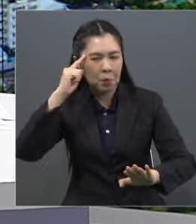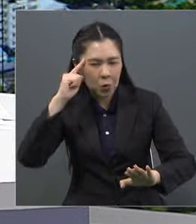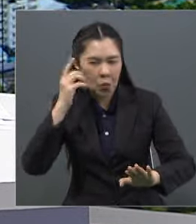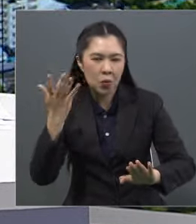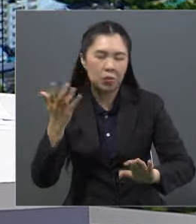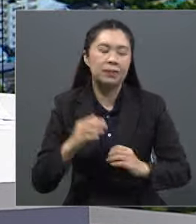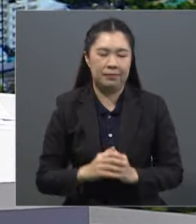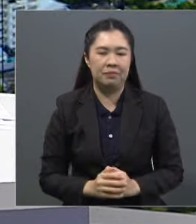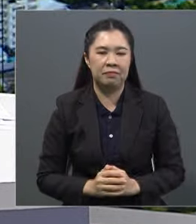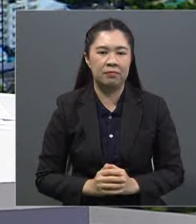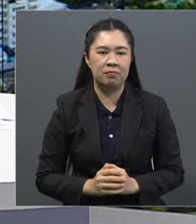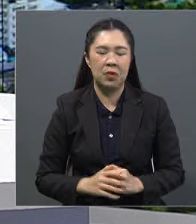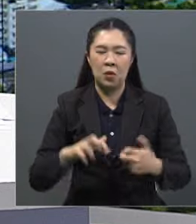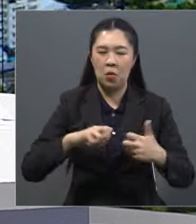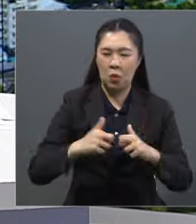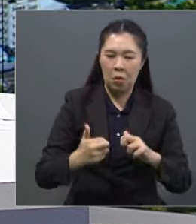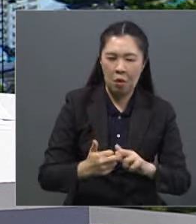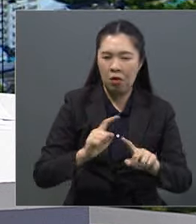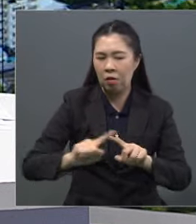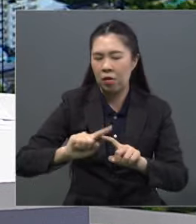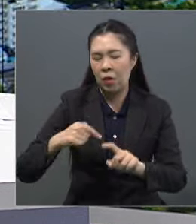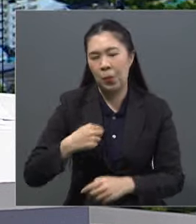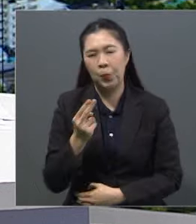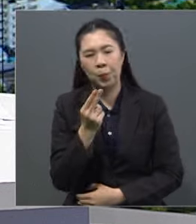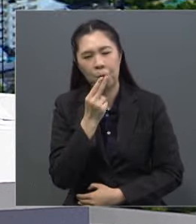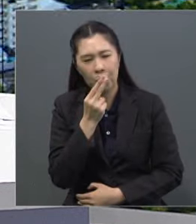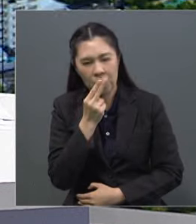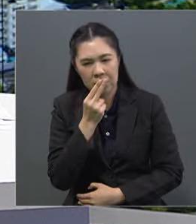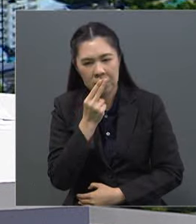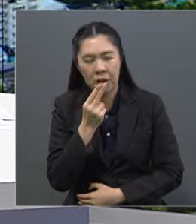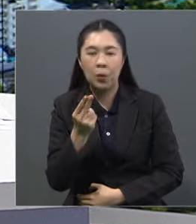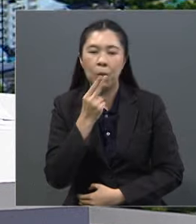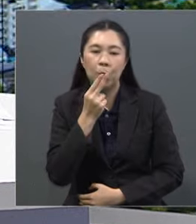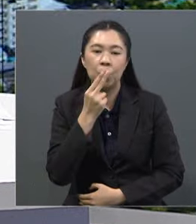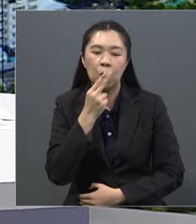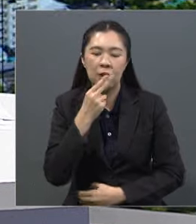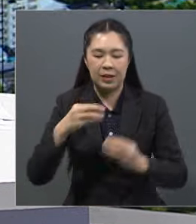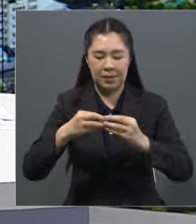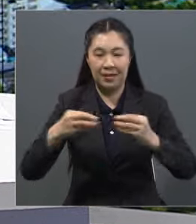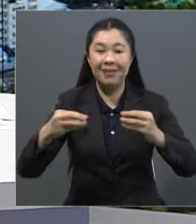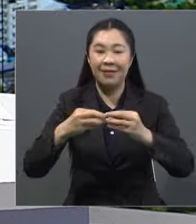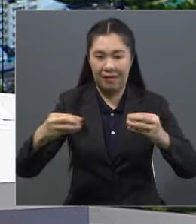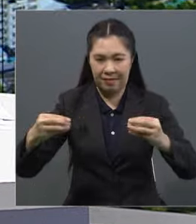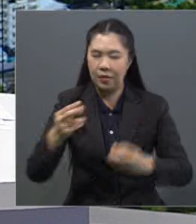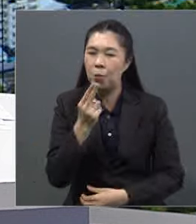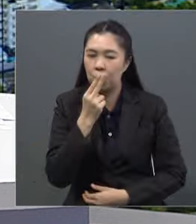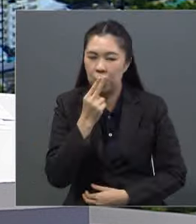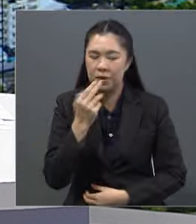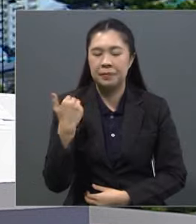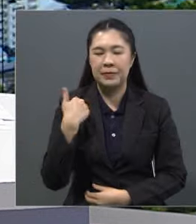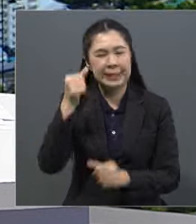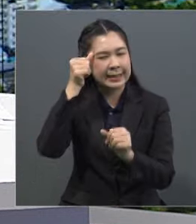มองว่าเอ๊ะพิษภัยมันจะน้อยกว่าบุหรี่จริงๆไหมเรื่องของบุหรี่ไฟฟ้าครับอย่างนี้คือถ้าในภาพ